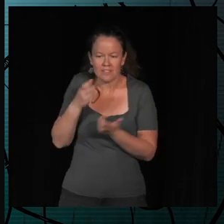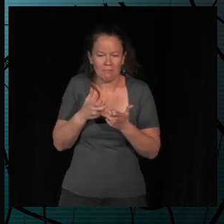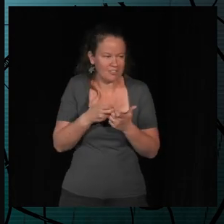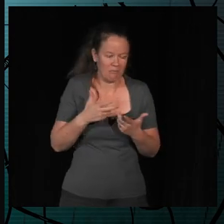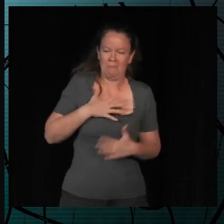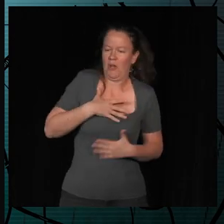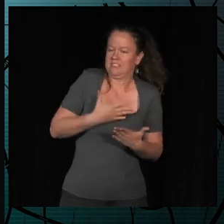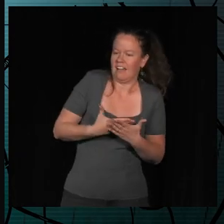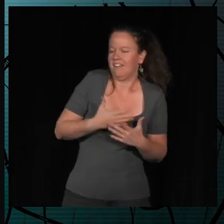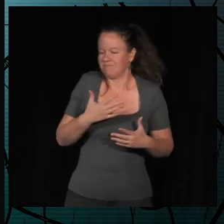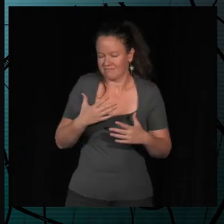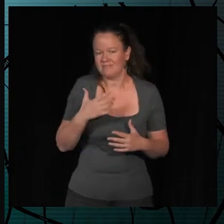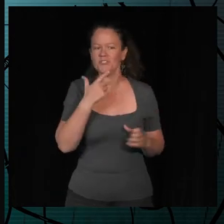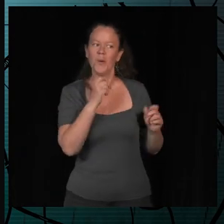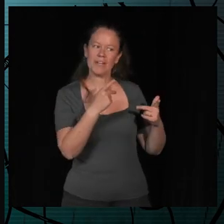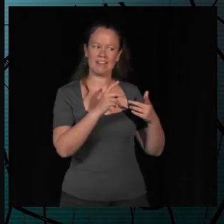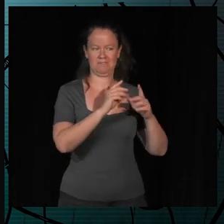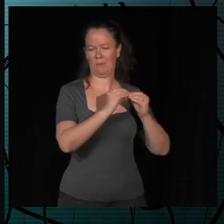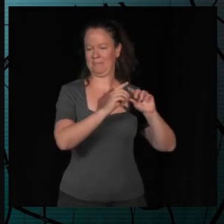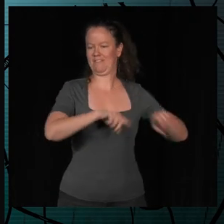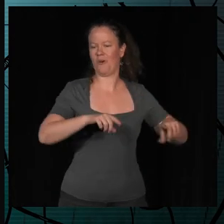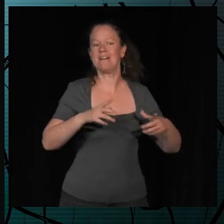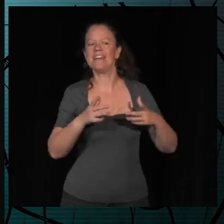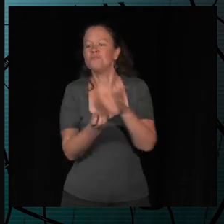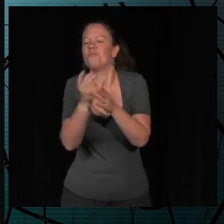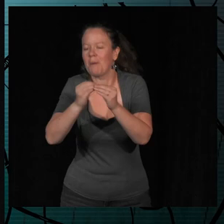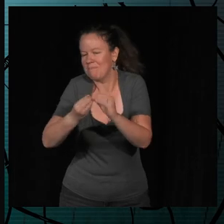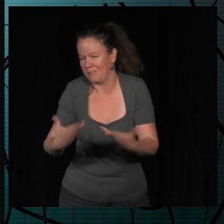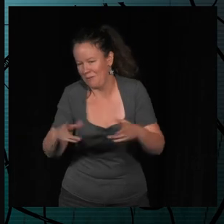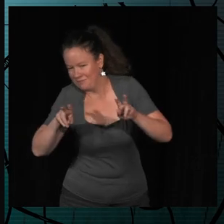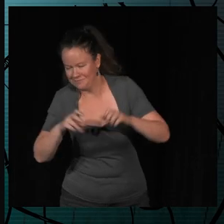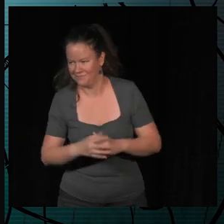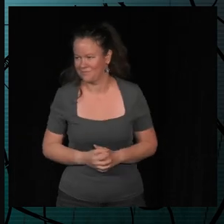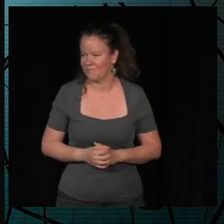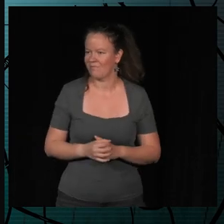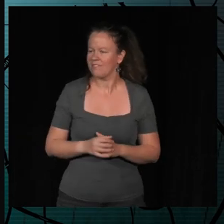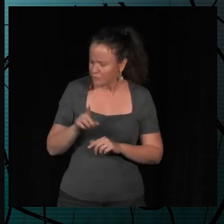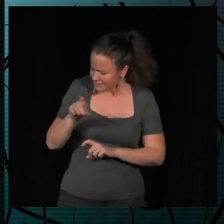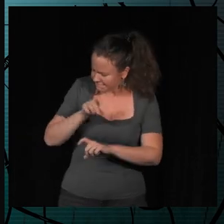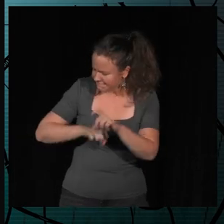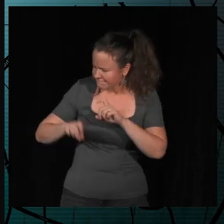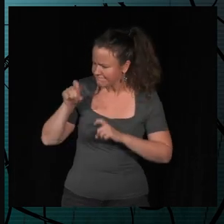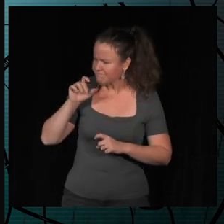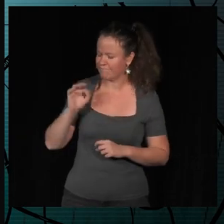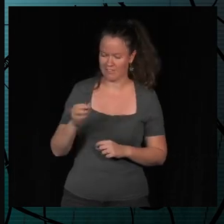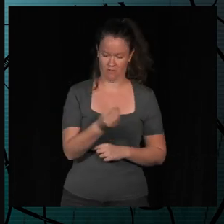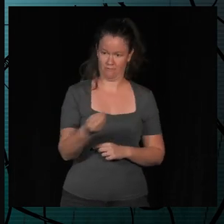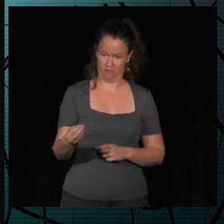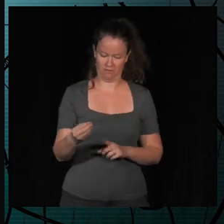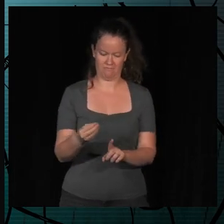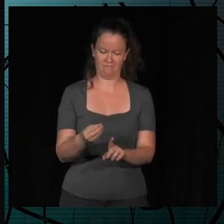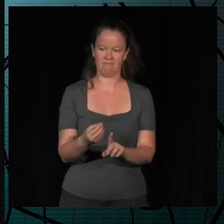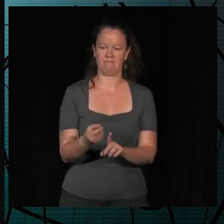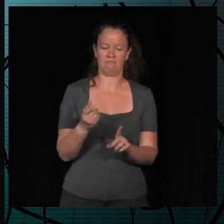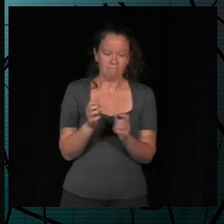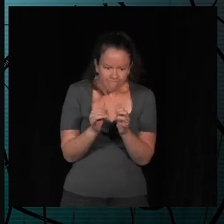mais je voulais revenir juste sur un tout petit point concernant un peu le mimétisme des des enfants avec les parents c'est vrai